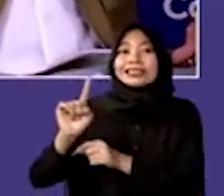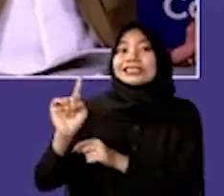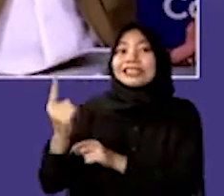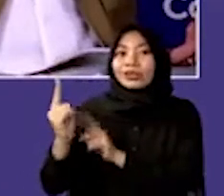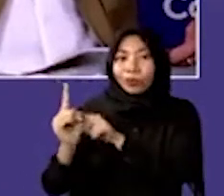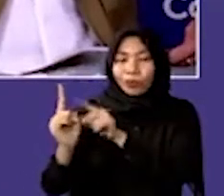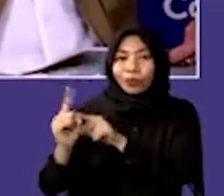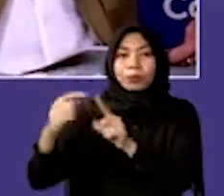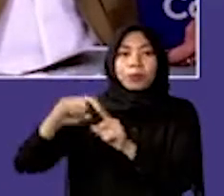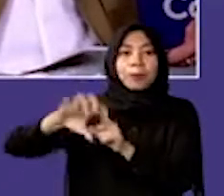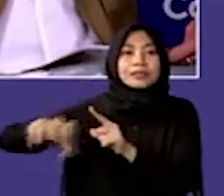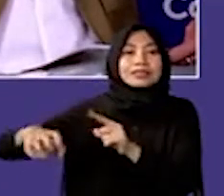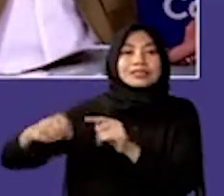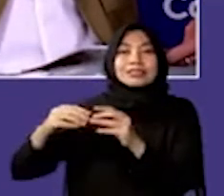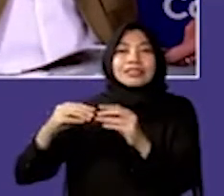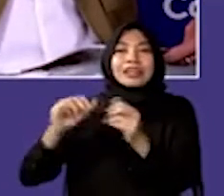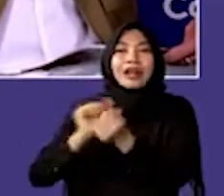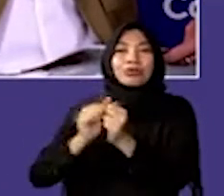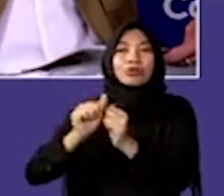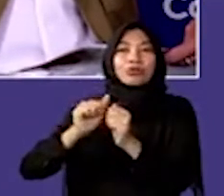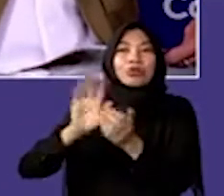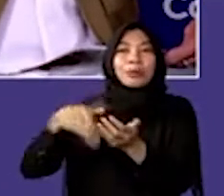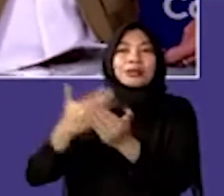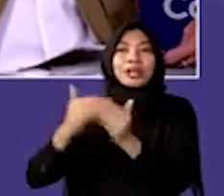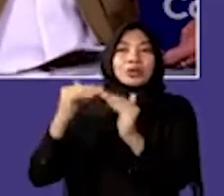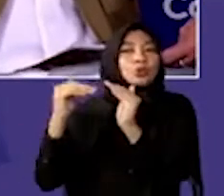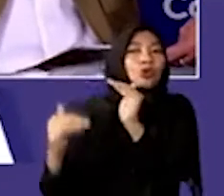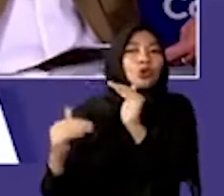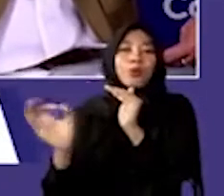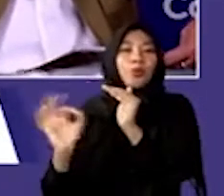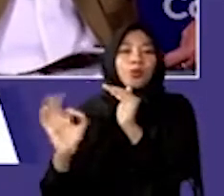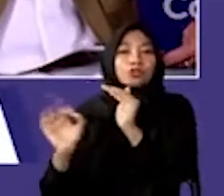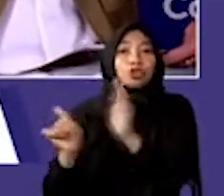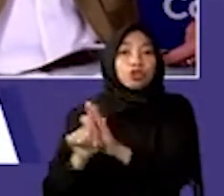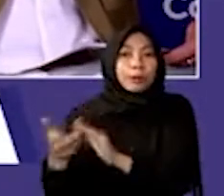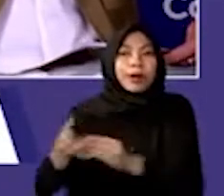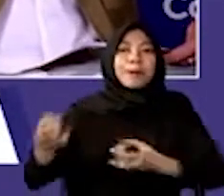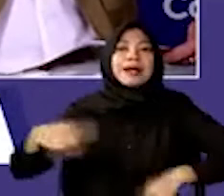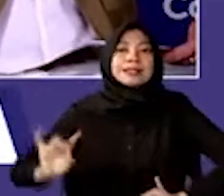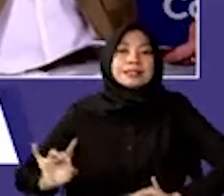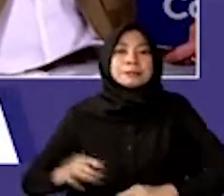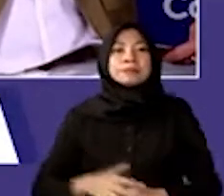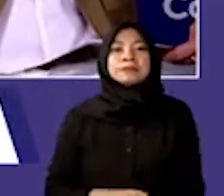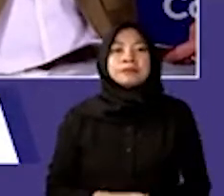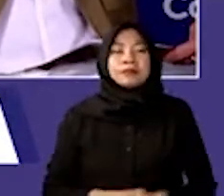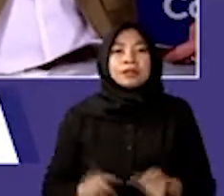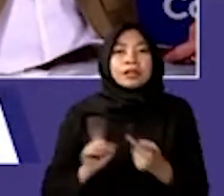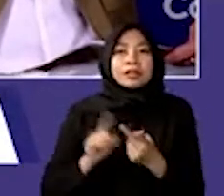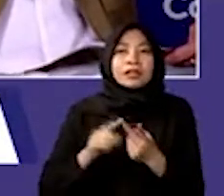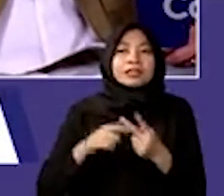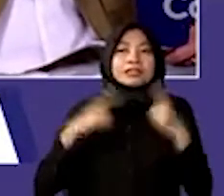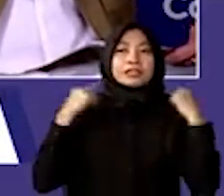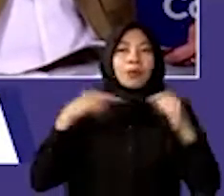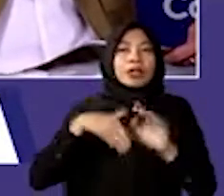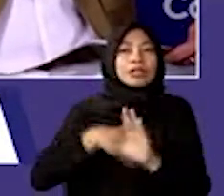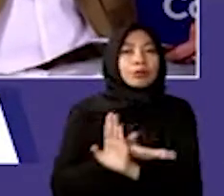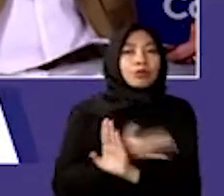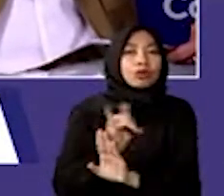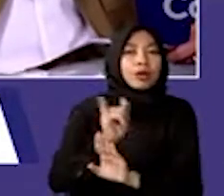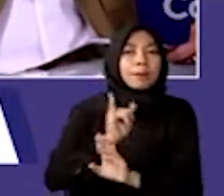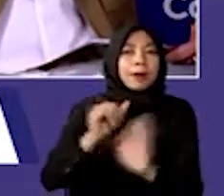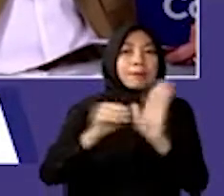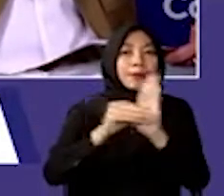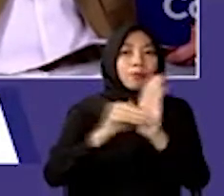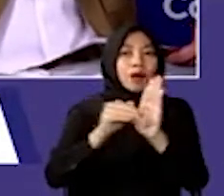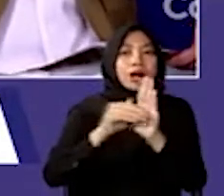EE masih belum ee Mengalami penurunan cukup yaitu Bali kemudian Jawa Timur dan papua sempat naik